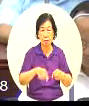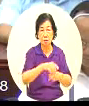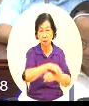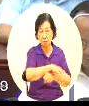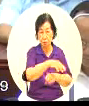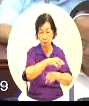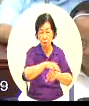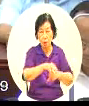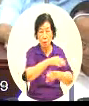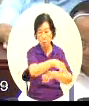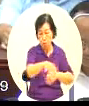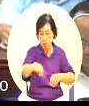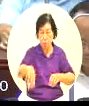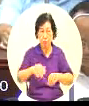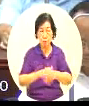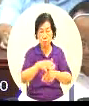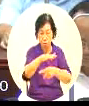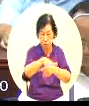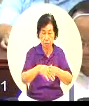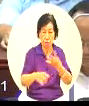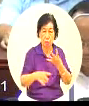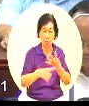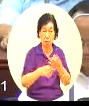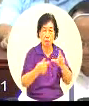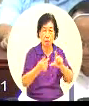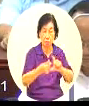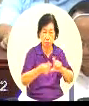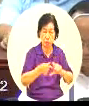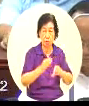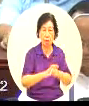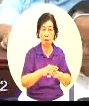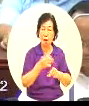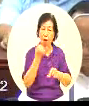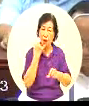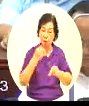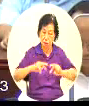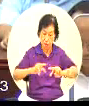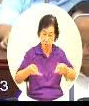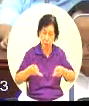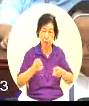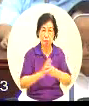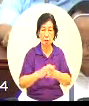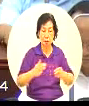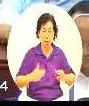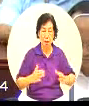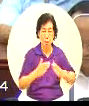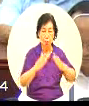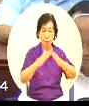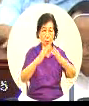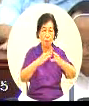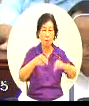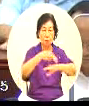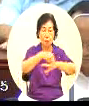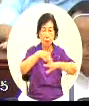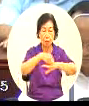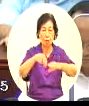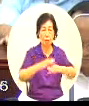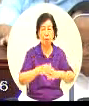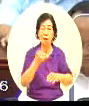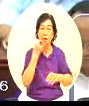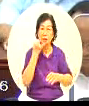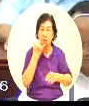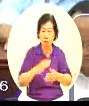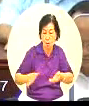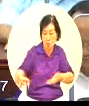拢是用爱经透过都市计划以后整体开发，用区段征收的方式来办理啊。但是有几个所在，包